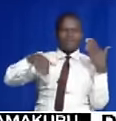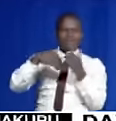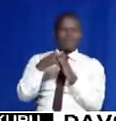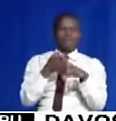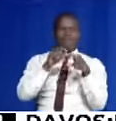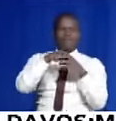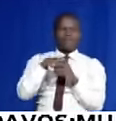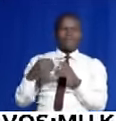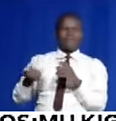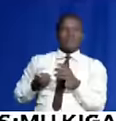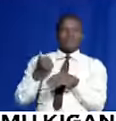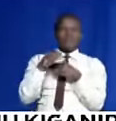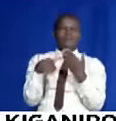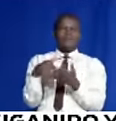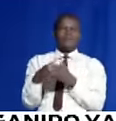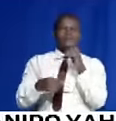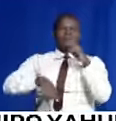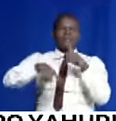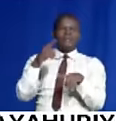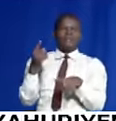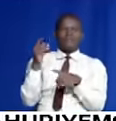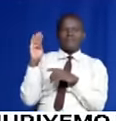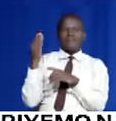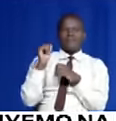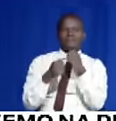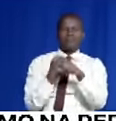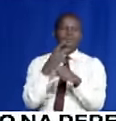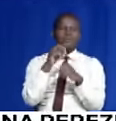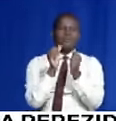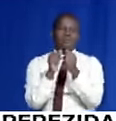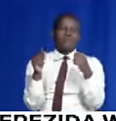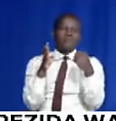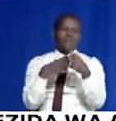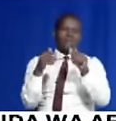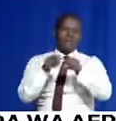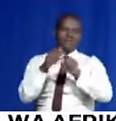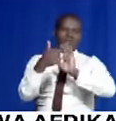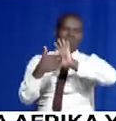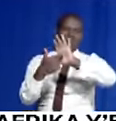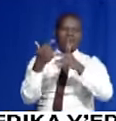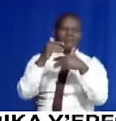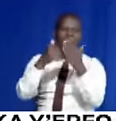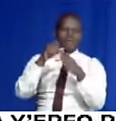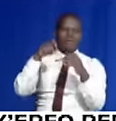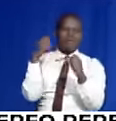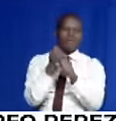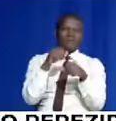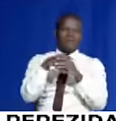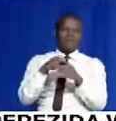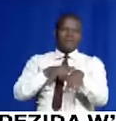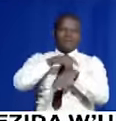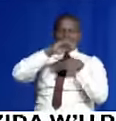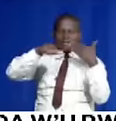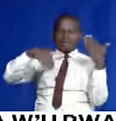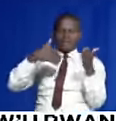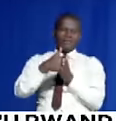kuvamo umukobwa uzegukana ikamba rya Nyampinga y'u Rwanda 2019 na wakerekana icyo agomba gukora muri icyo gihe cyose azaba